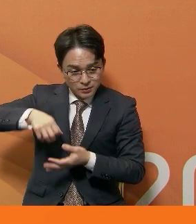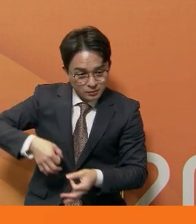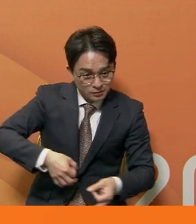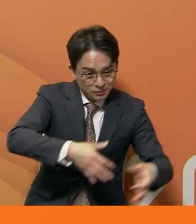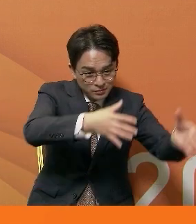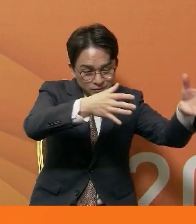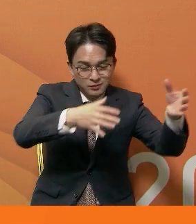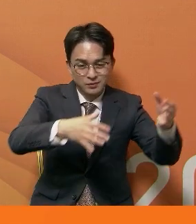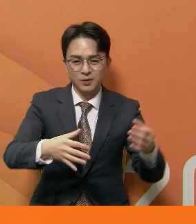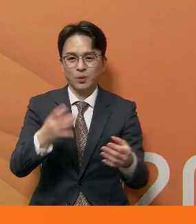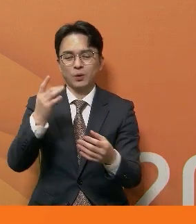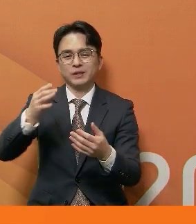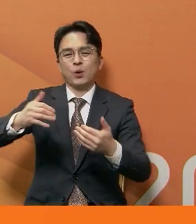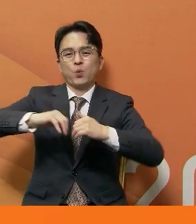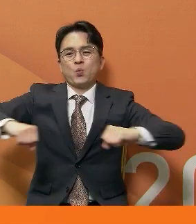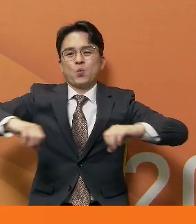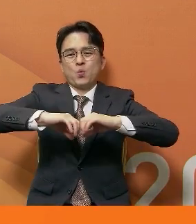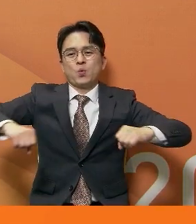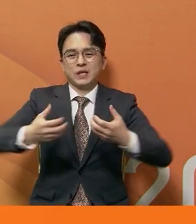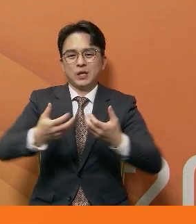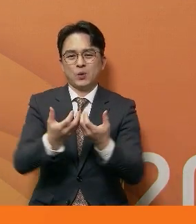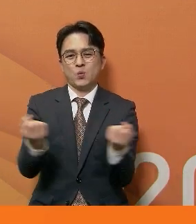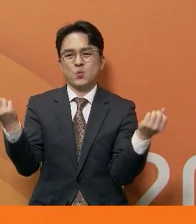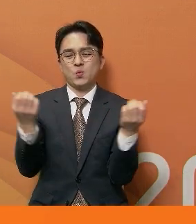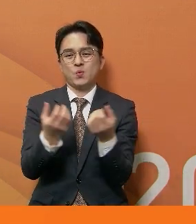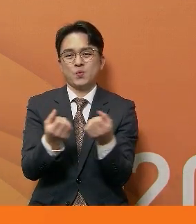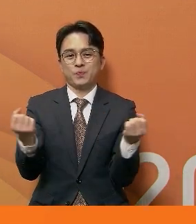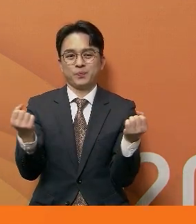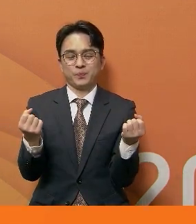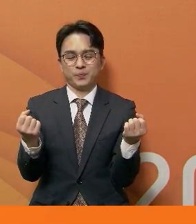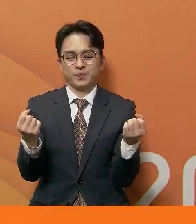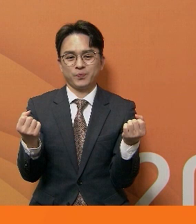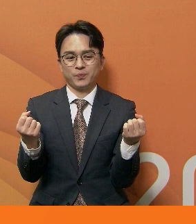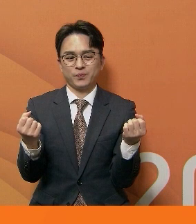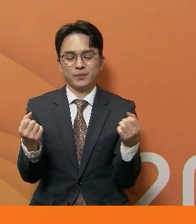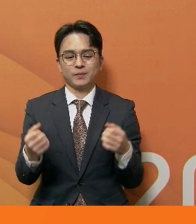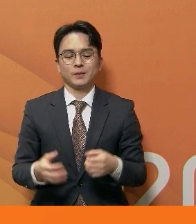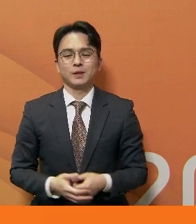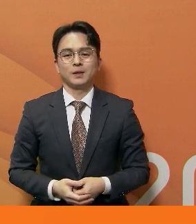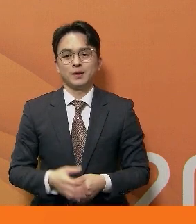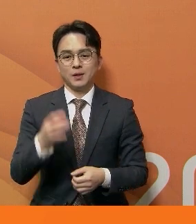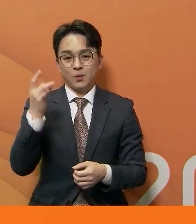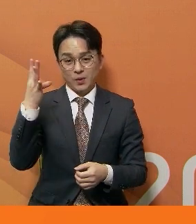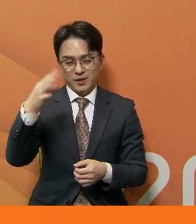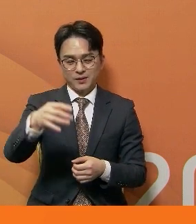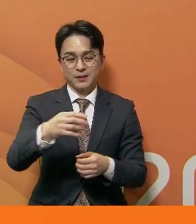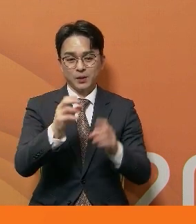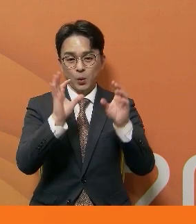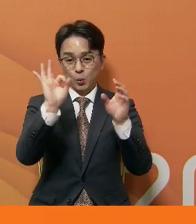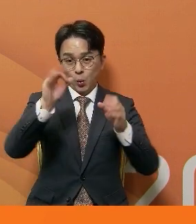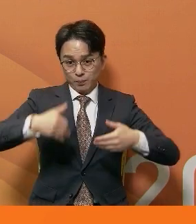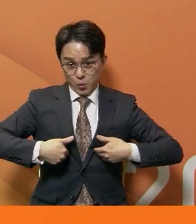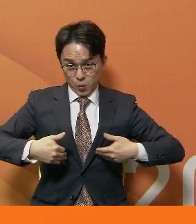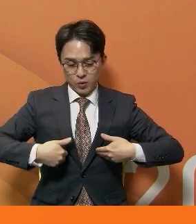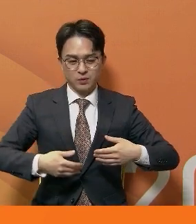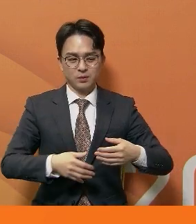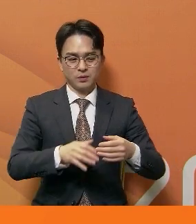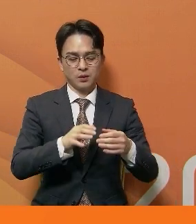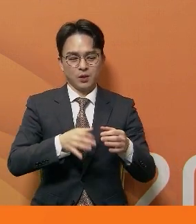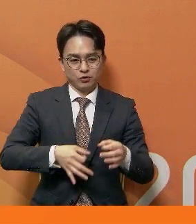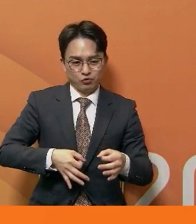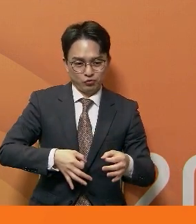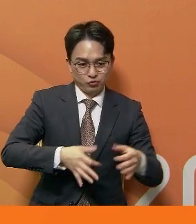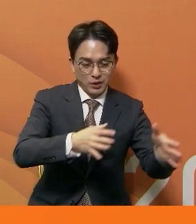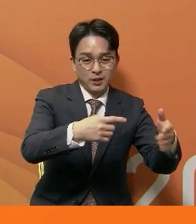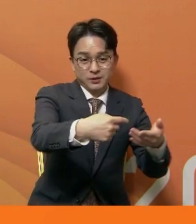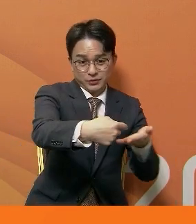운영이 됐었습니다 지원사업은 지원사업대로 신청을 하셔야 되고 금융사업은 금융사업대로 이제 신청을 하셔야 되는데 그러다 보니까